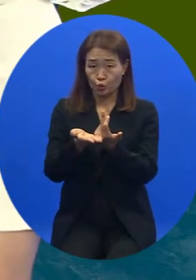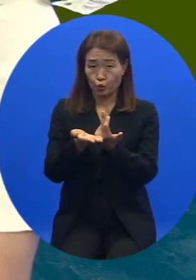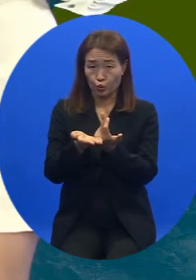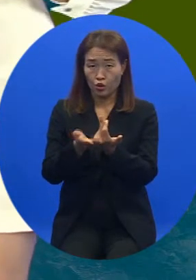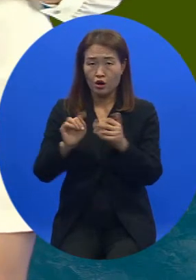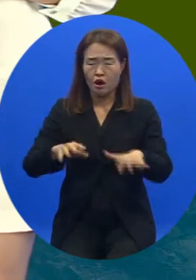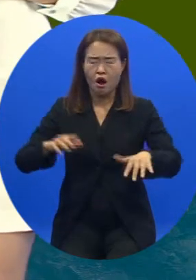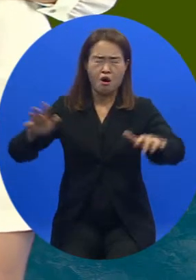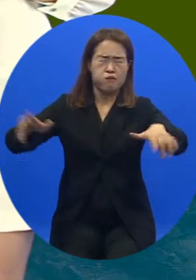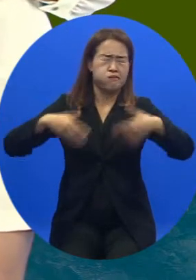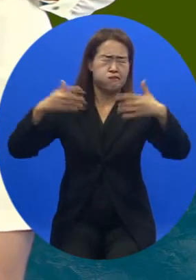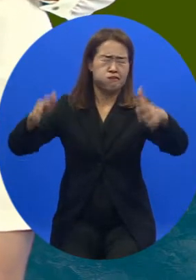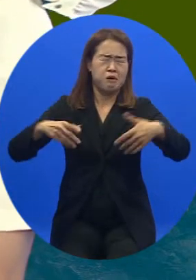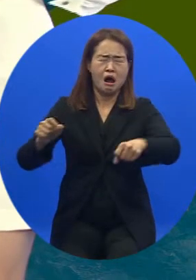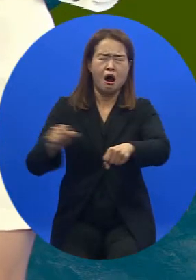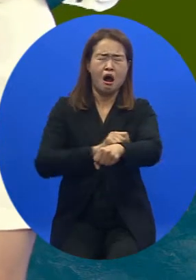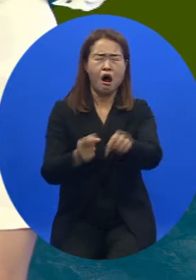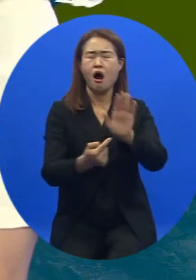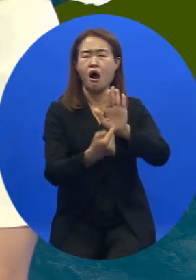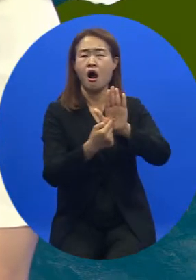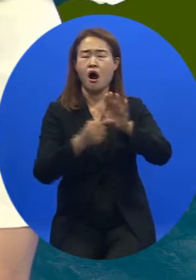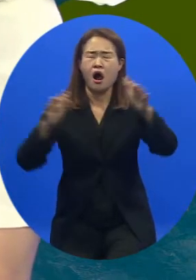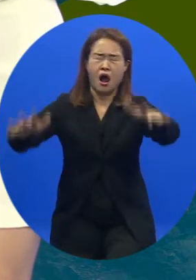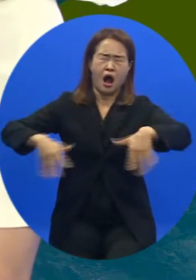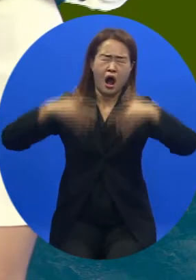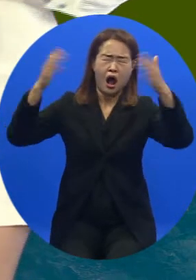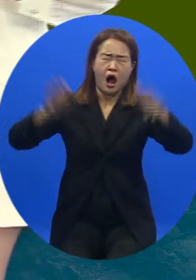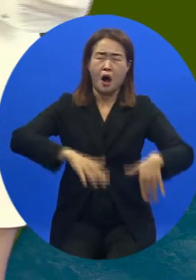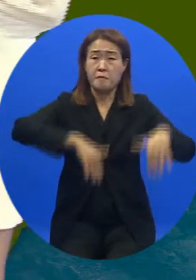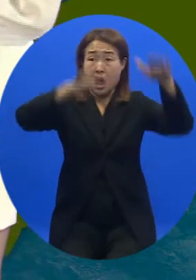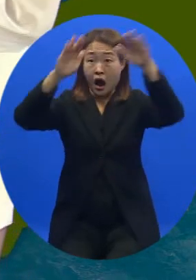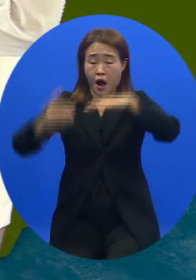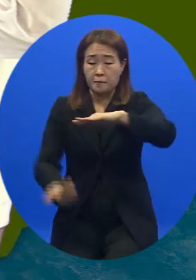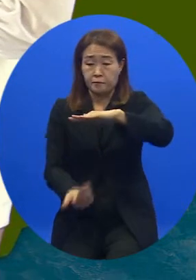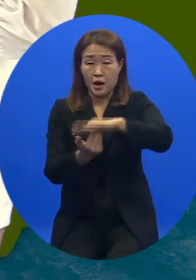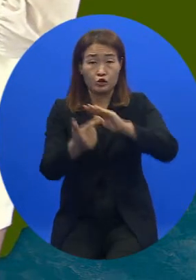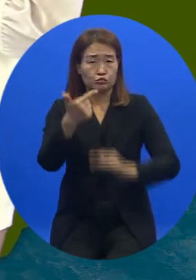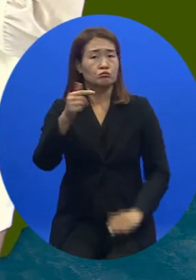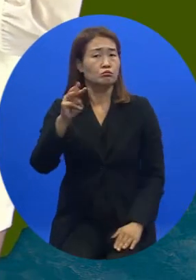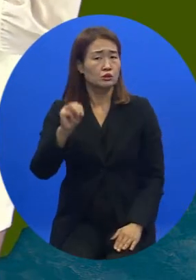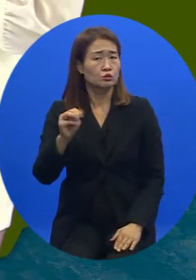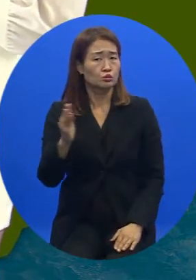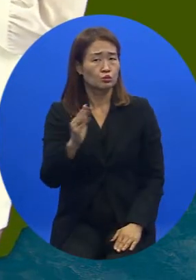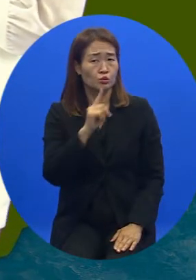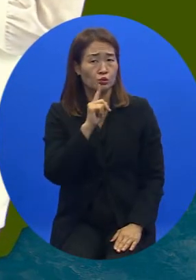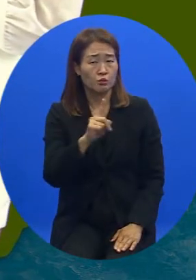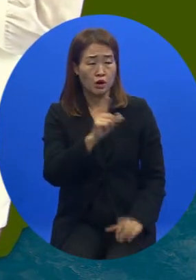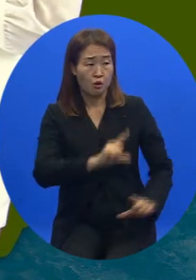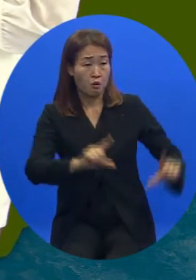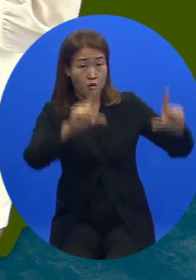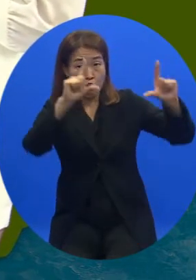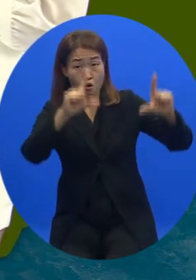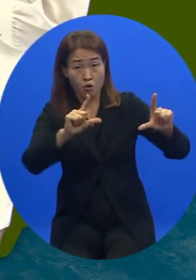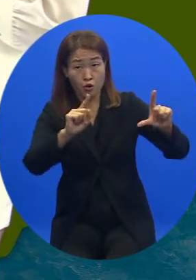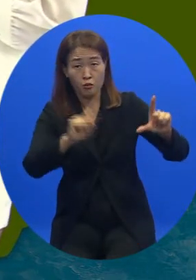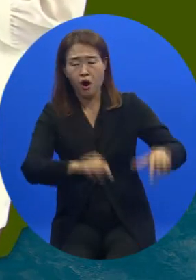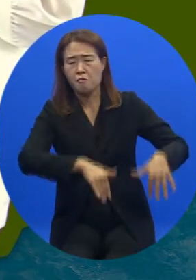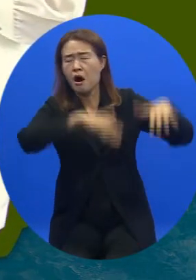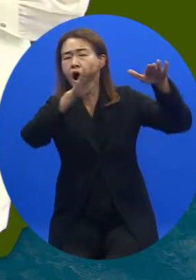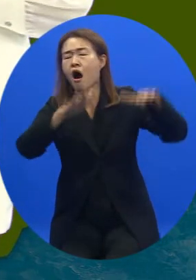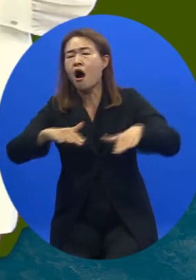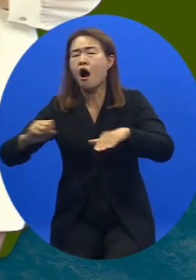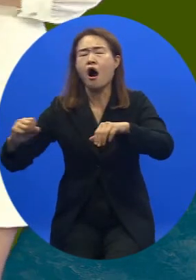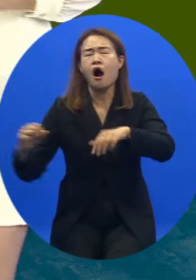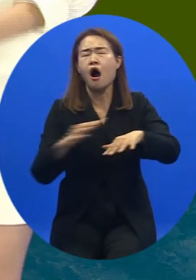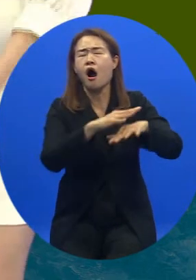제주도 전해상에는 풍랑특보가 발효 중인데요. 강한 바람과 함께 물결도 최고 6m로 매우 높게 일겠고 동해안에는 너울로 인한